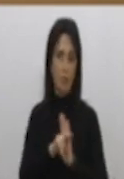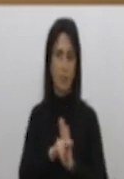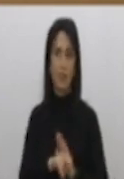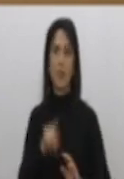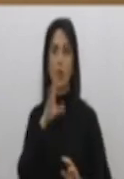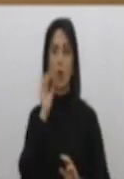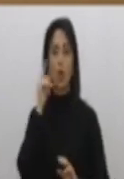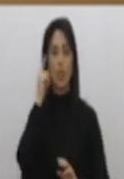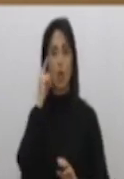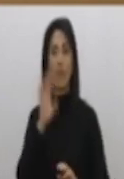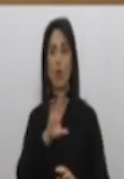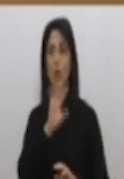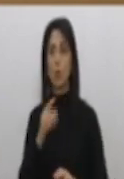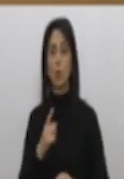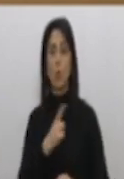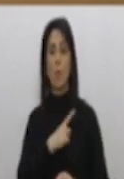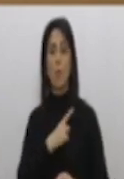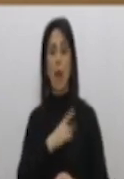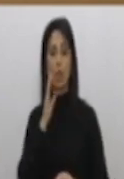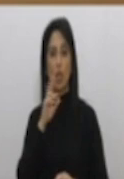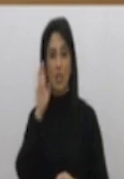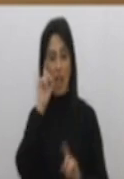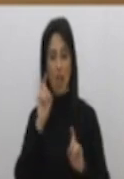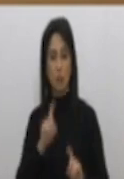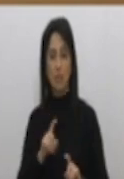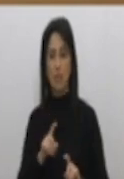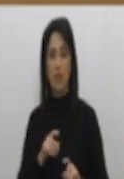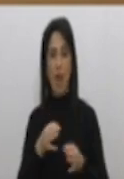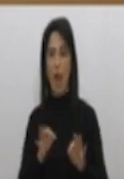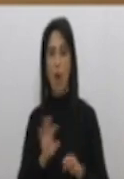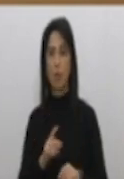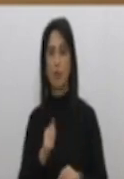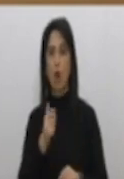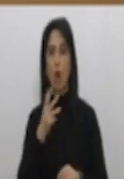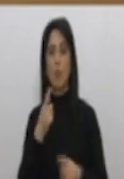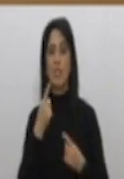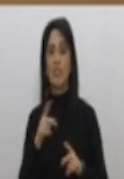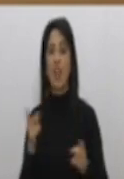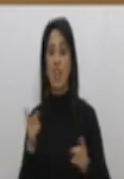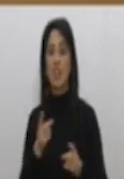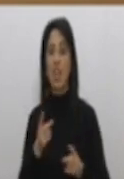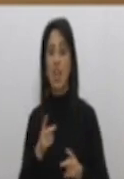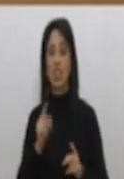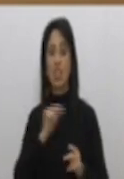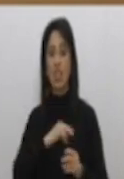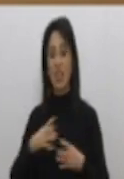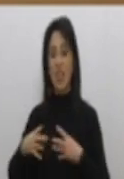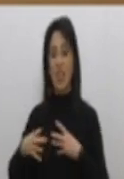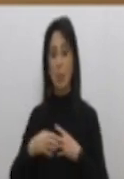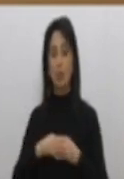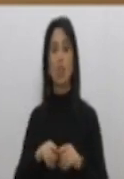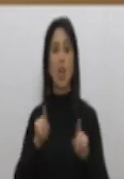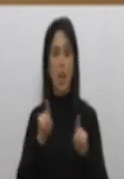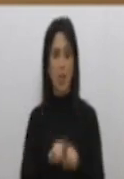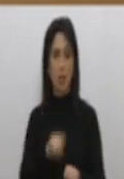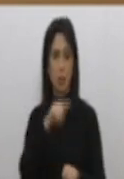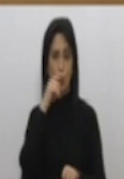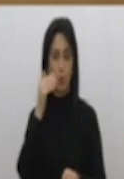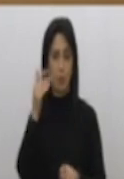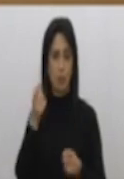როცა გონია რომ სულ მარტო იქნები ხელისუფლებაში და არ უშვებ რომ ოდესმე სხვა დაგჭირდეს სათანამშრომლოდ, ესეც